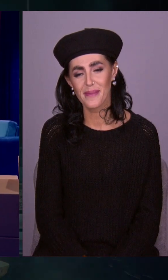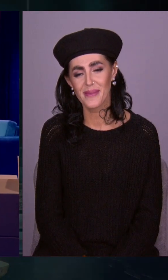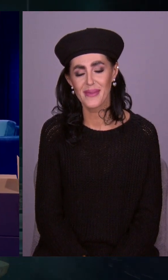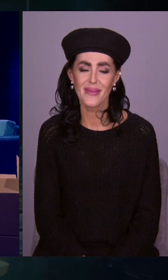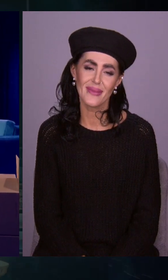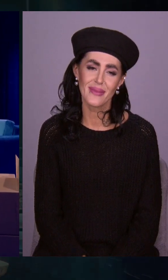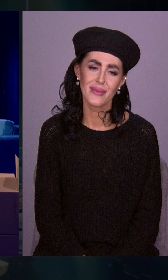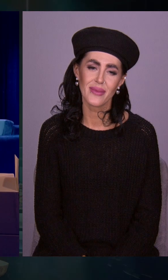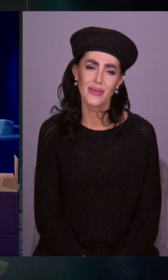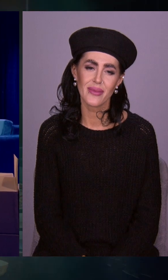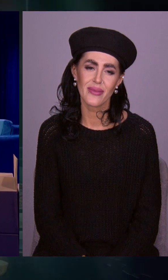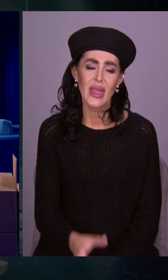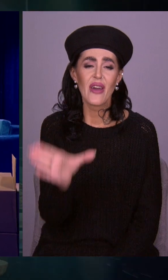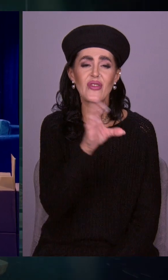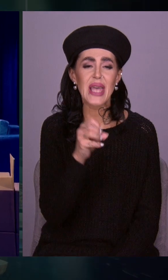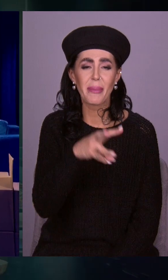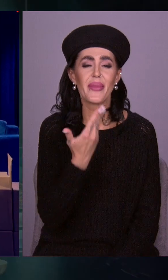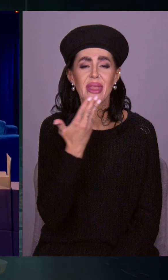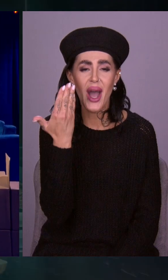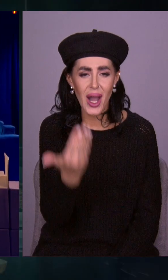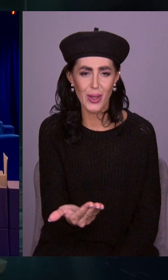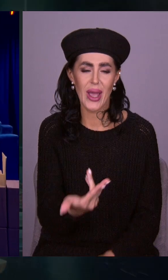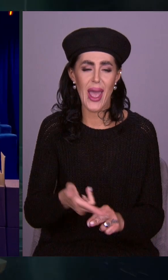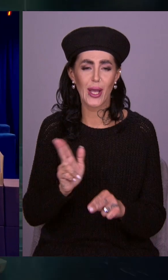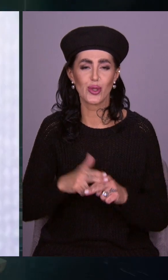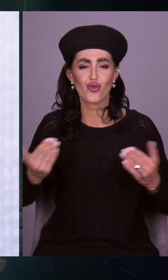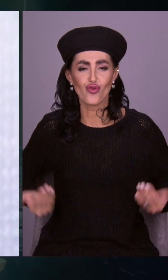Дуже дякуємо всім, життя неприємних людей, дивіться.